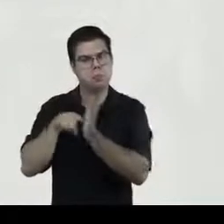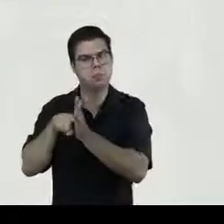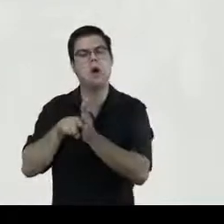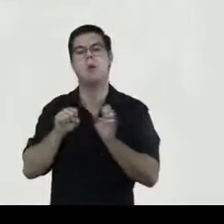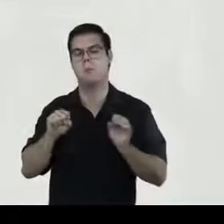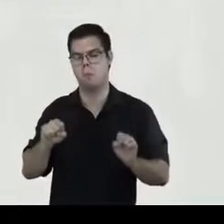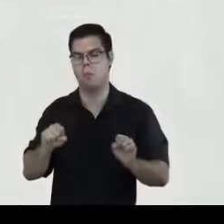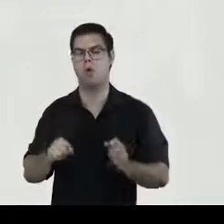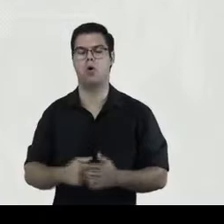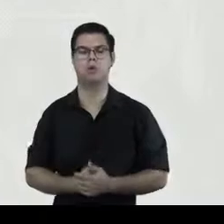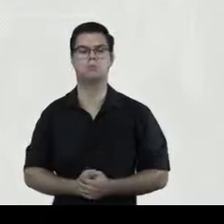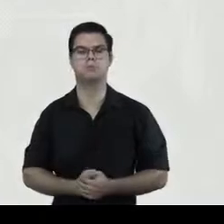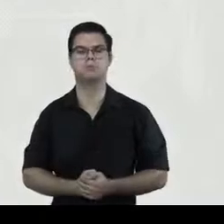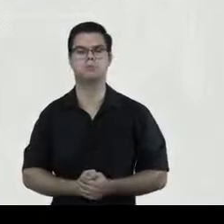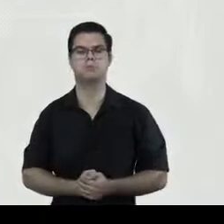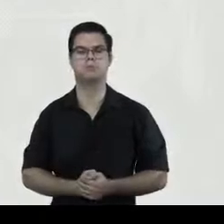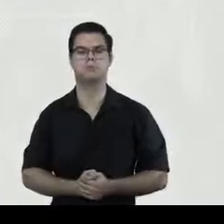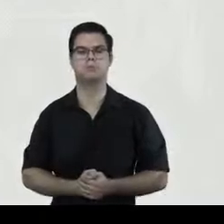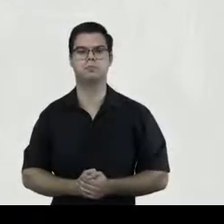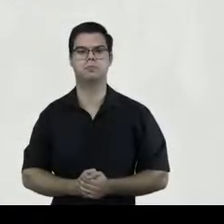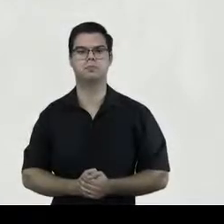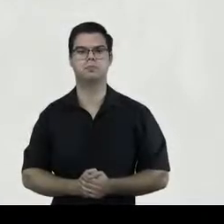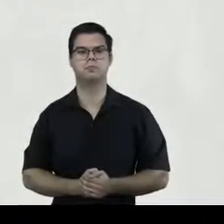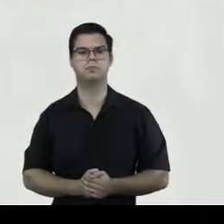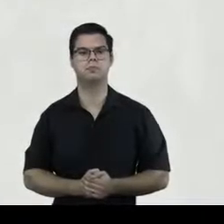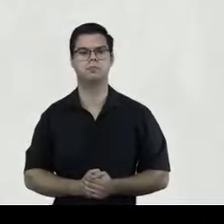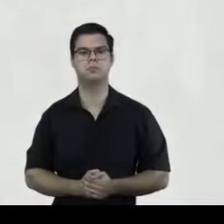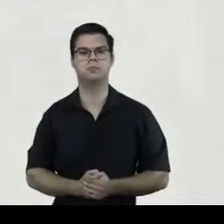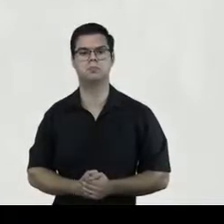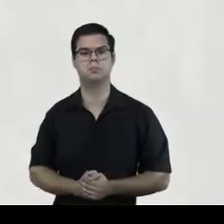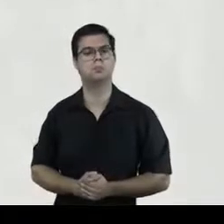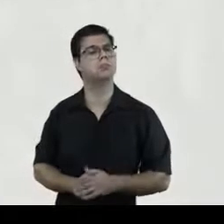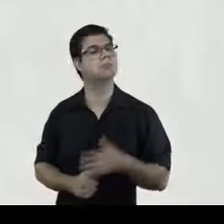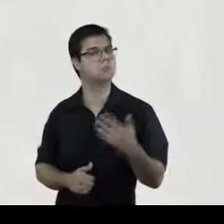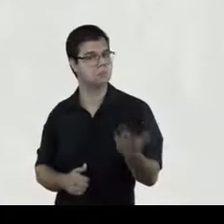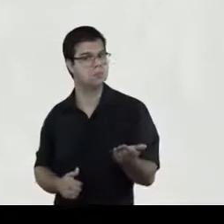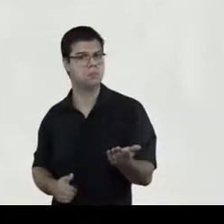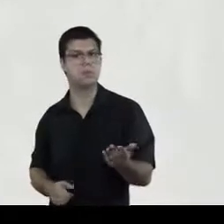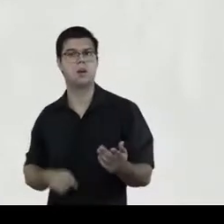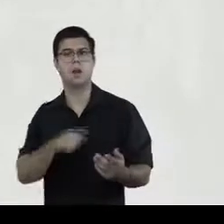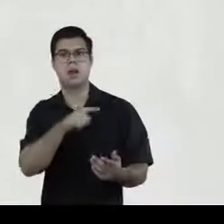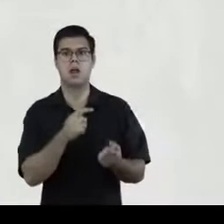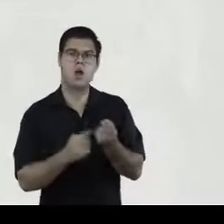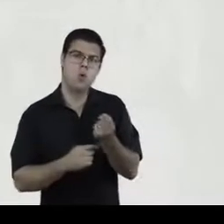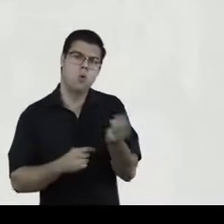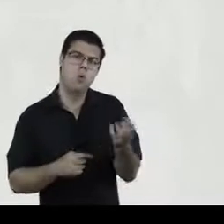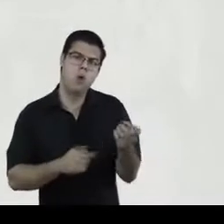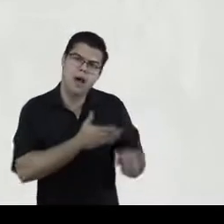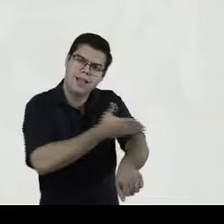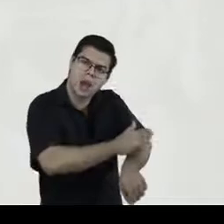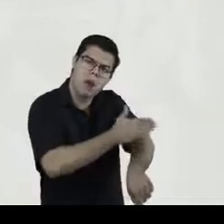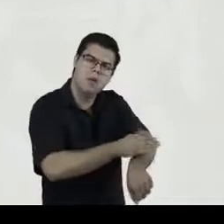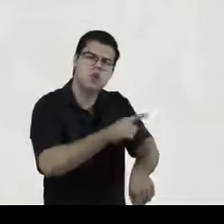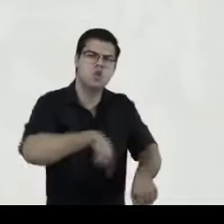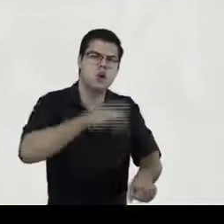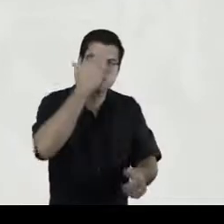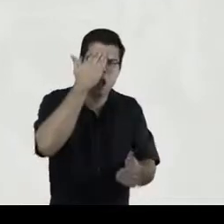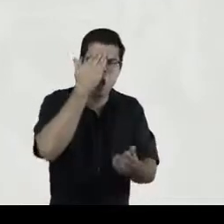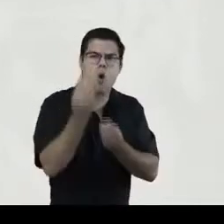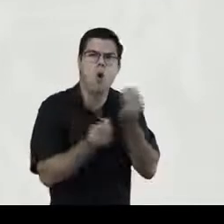Wie kommen wir zu synthetischen Trainingsdaten? Wir fangen an, indem wir aus einem